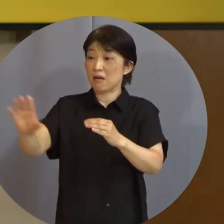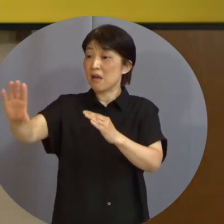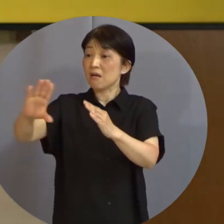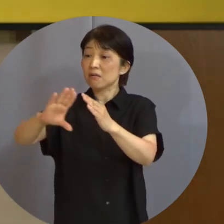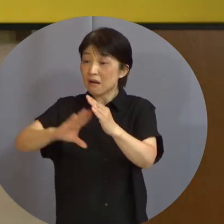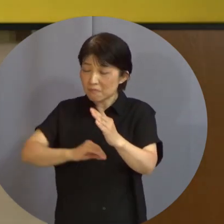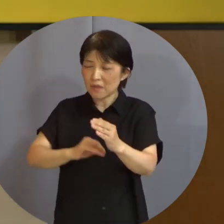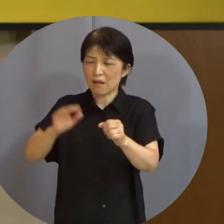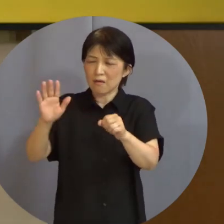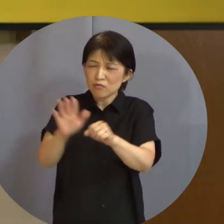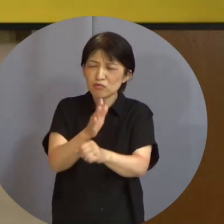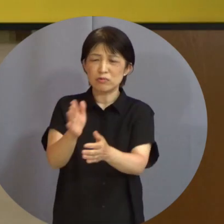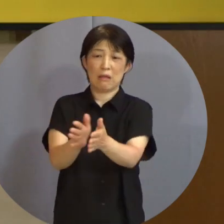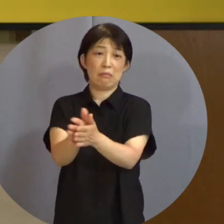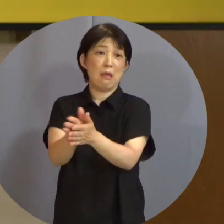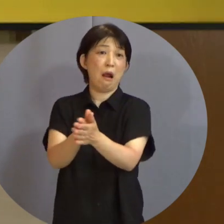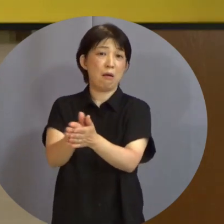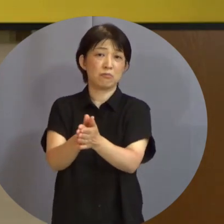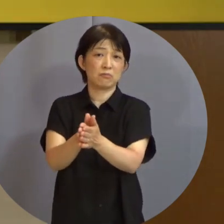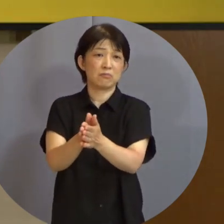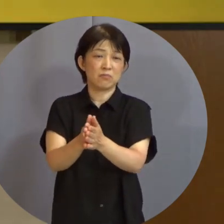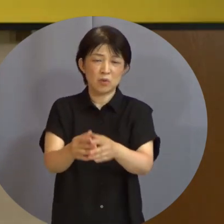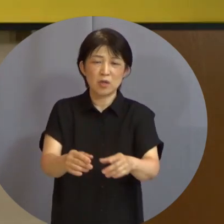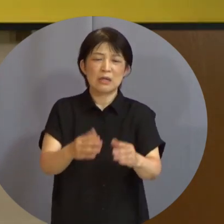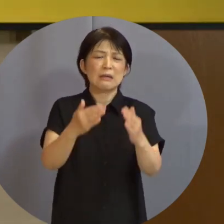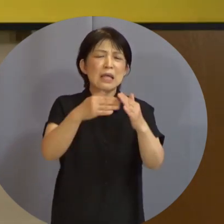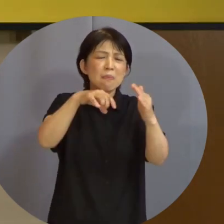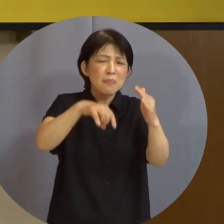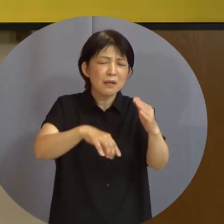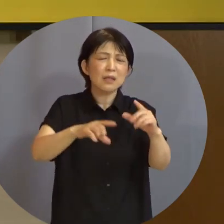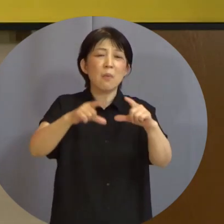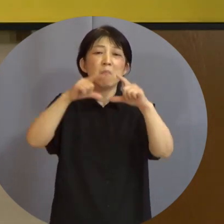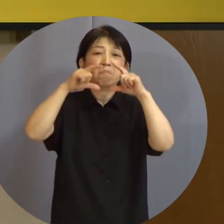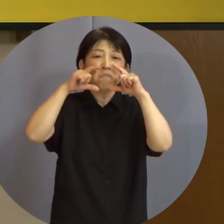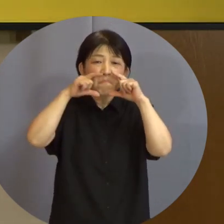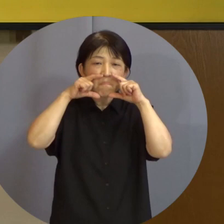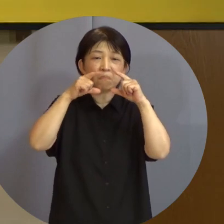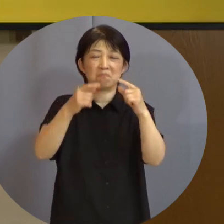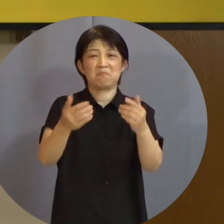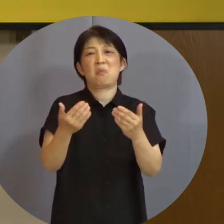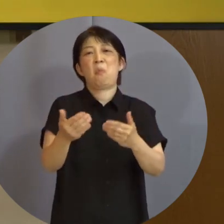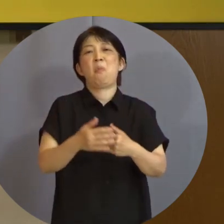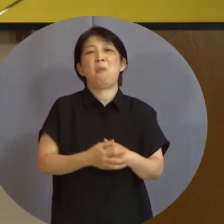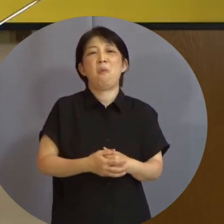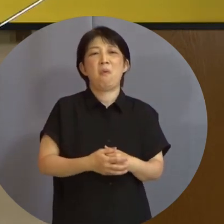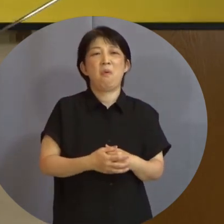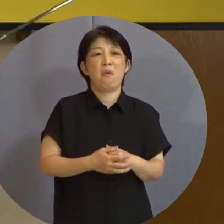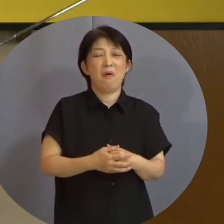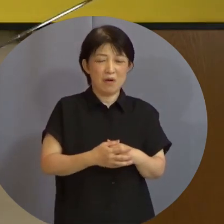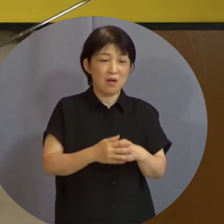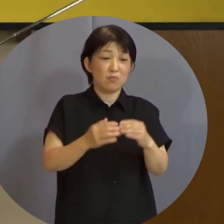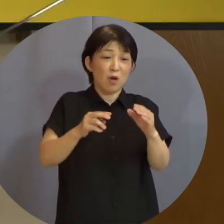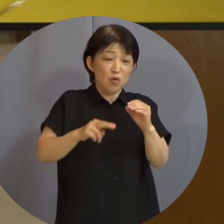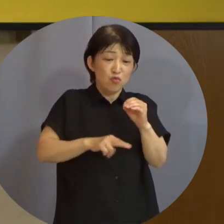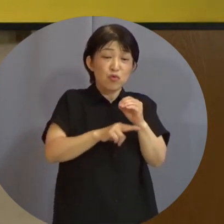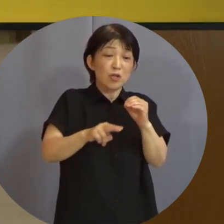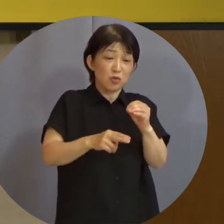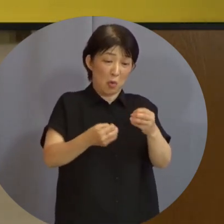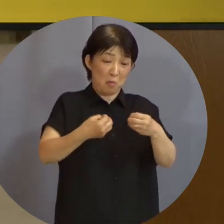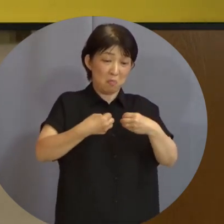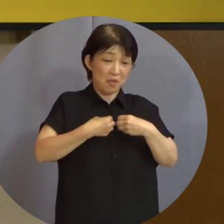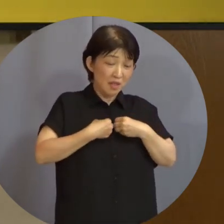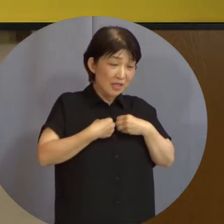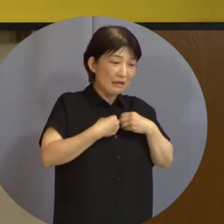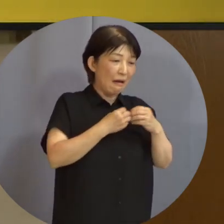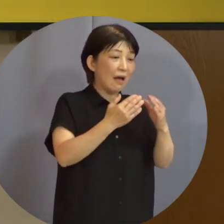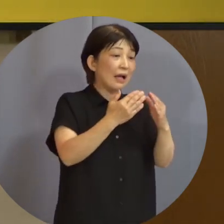けマスクをするなどの注意が必要です。そしてウイルスを家庭外に広げない、これ